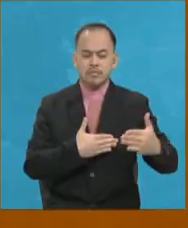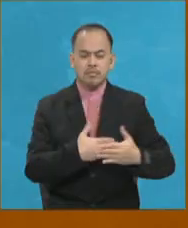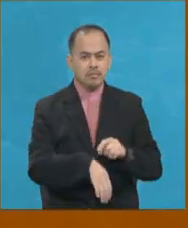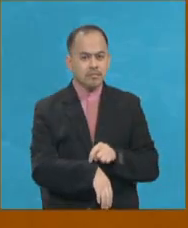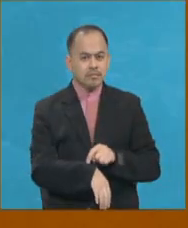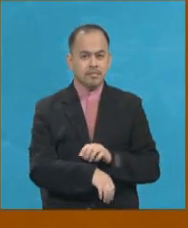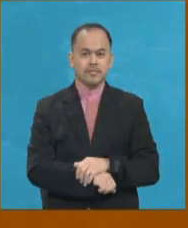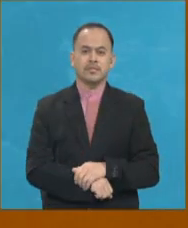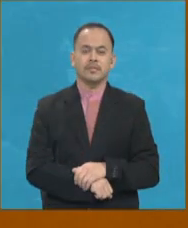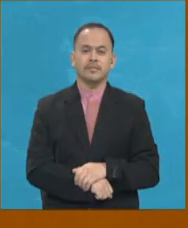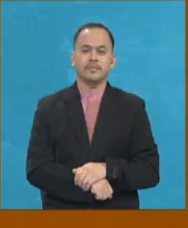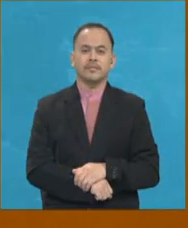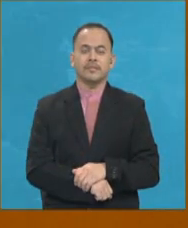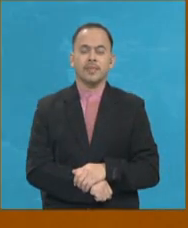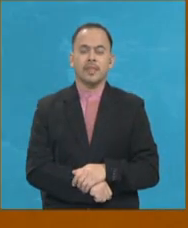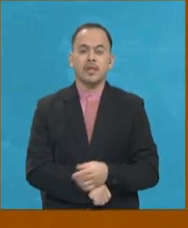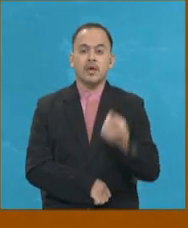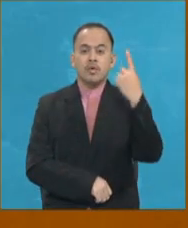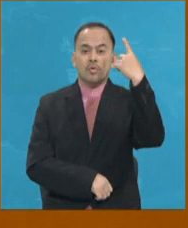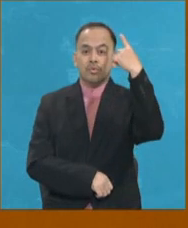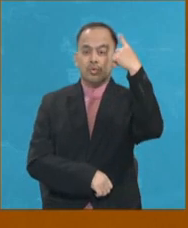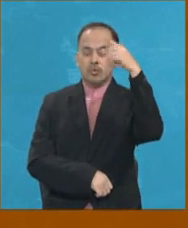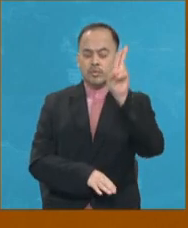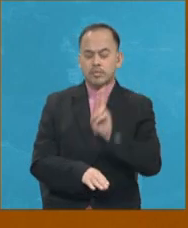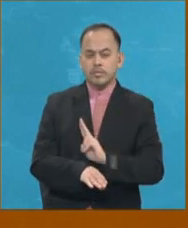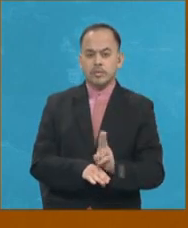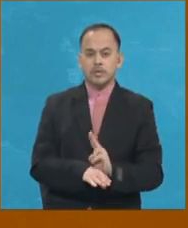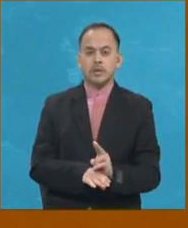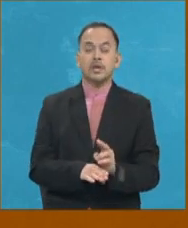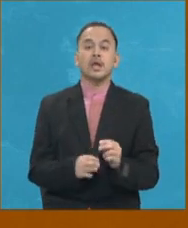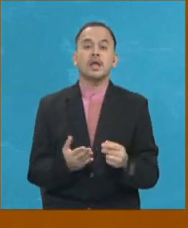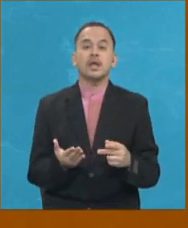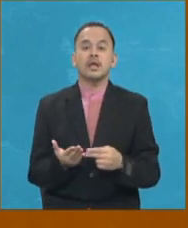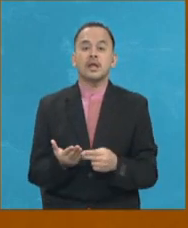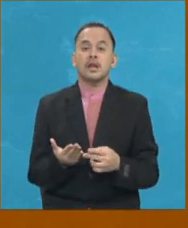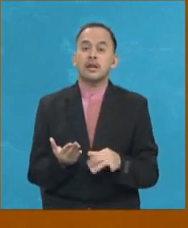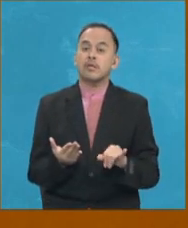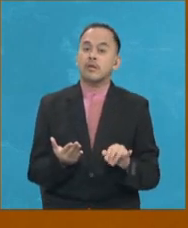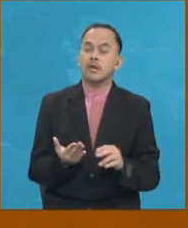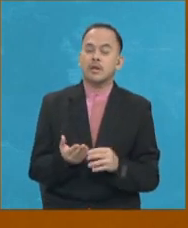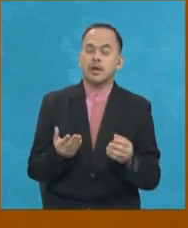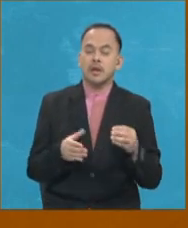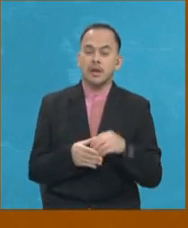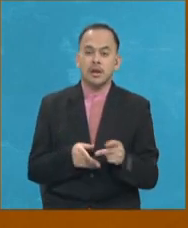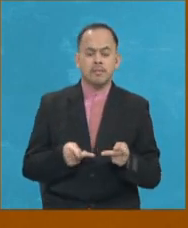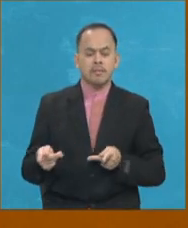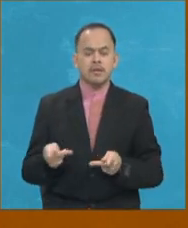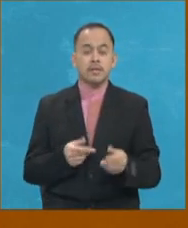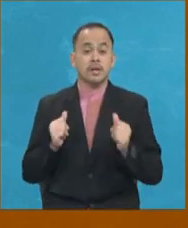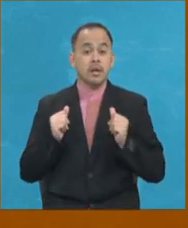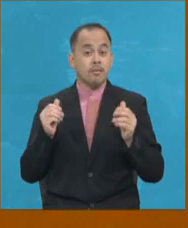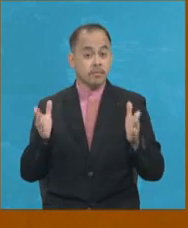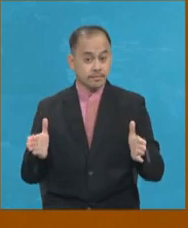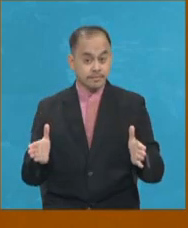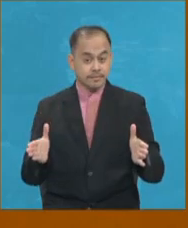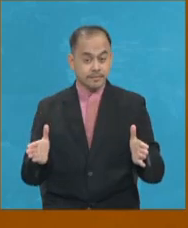ke arah menerapkan penggunaan teknologi dalam perfect makan awam dan